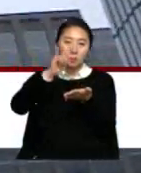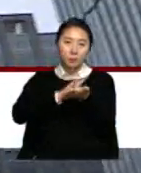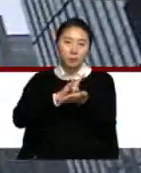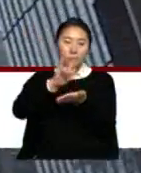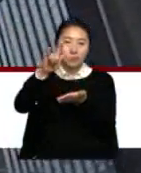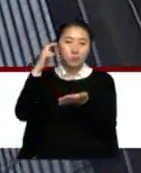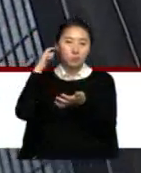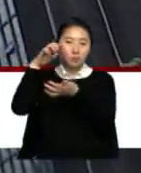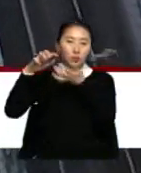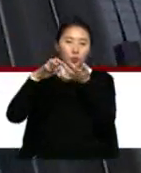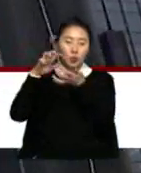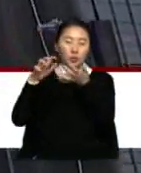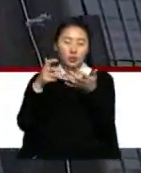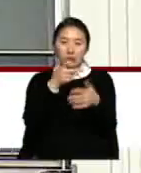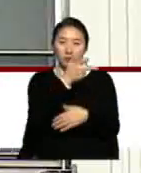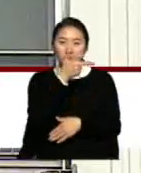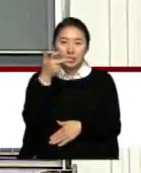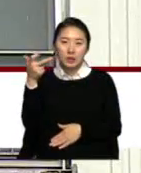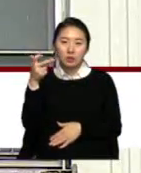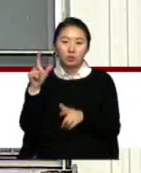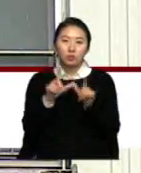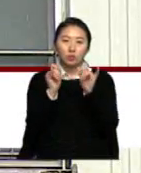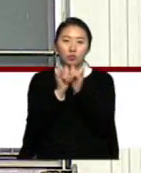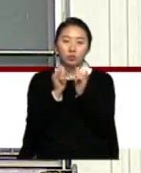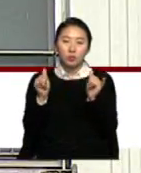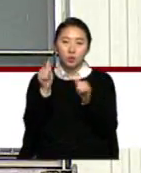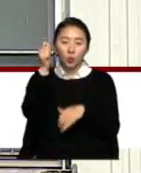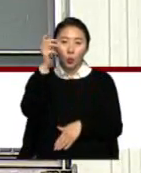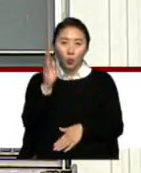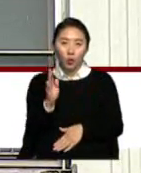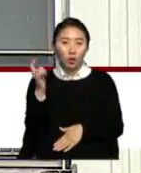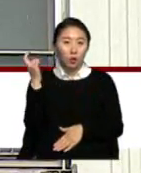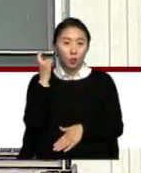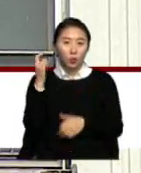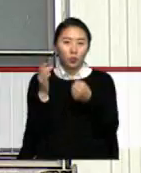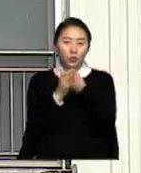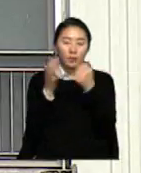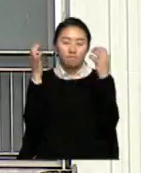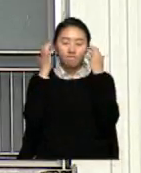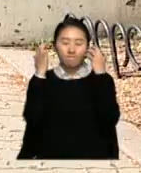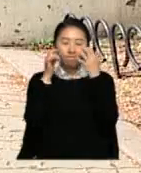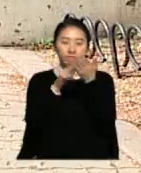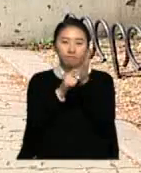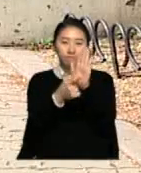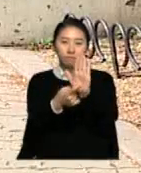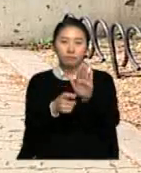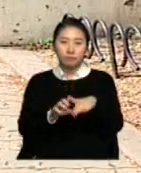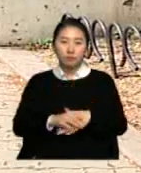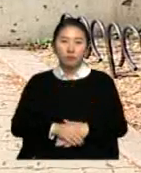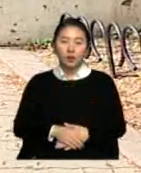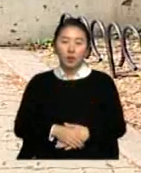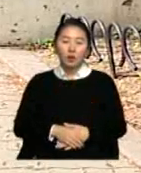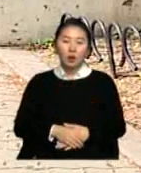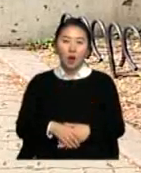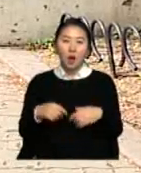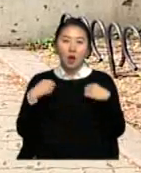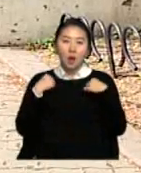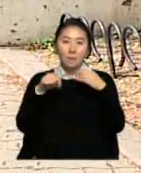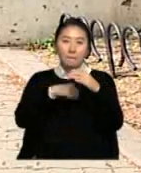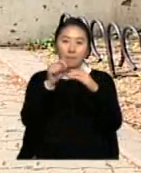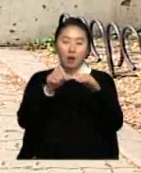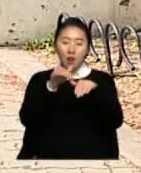인한 소음이 만만치 않은 상황. 주민들은 수십 년째 소음으로 인한 고통을 호소합니다. 베란다에 빨래를